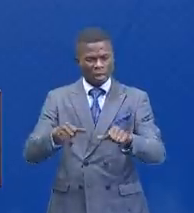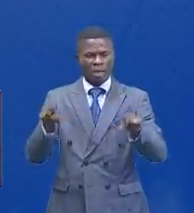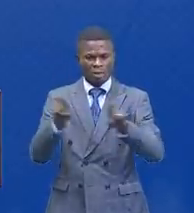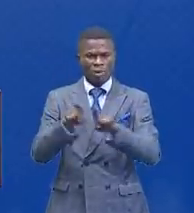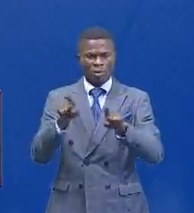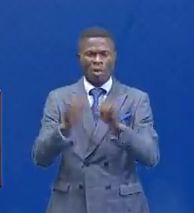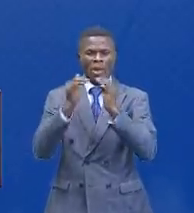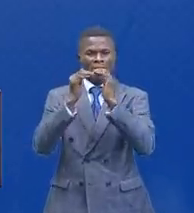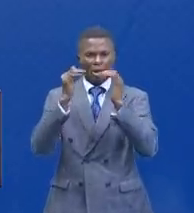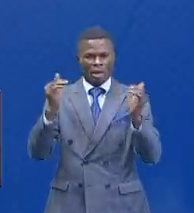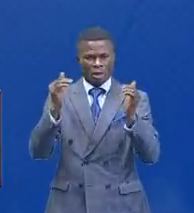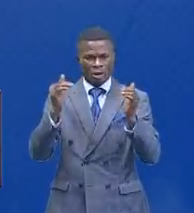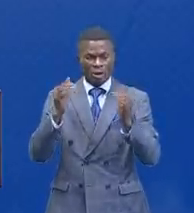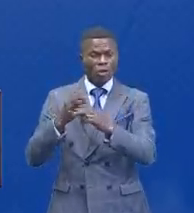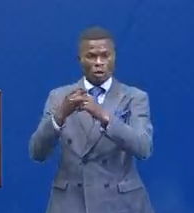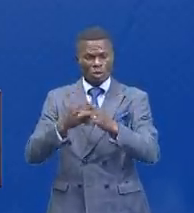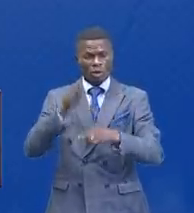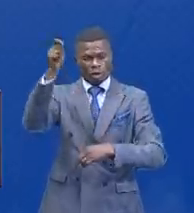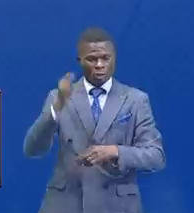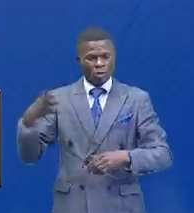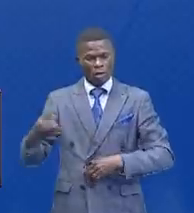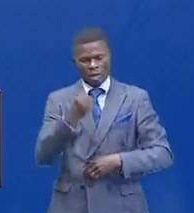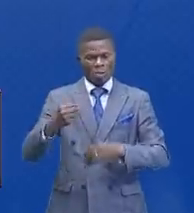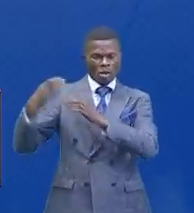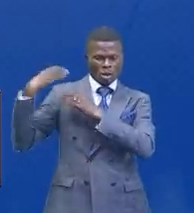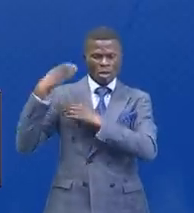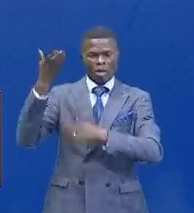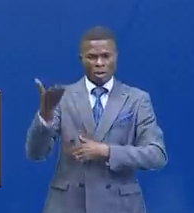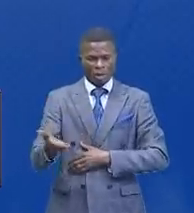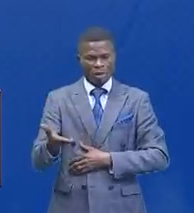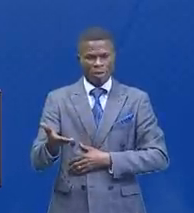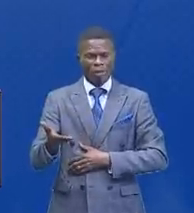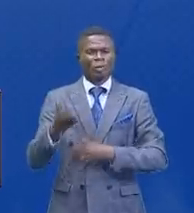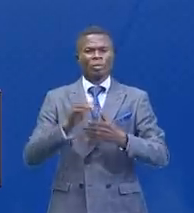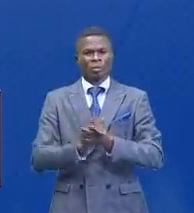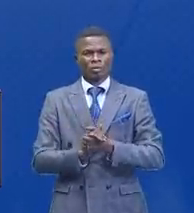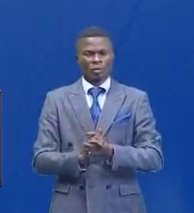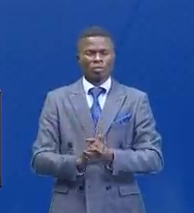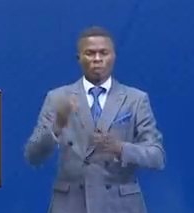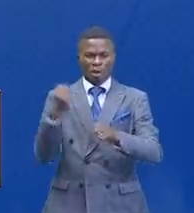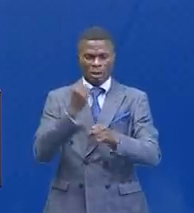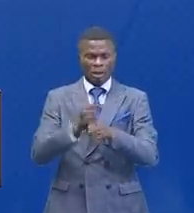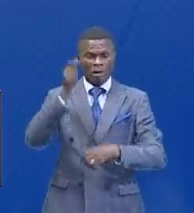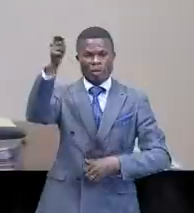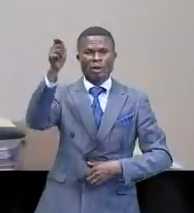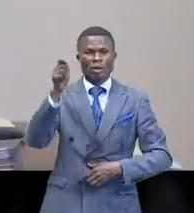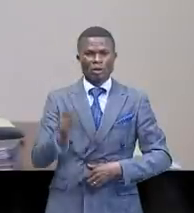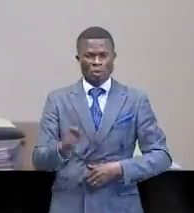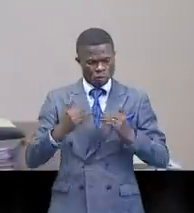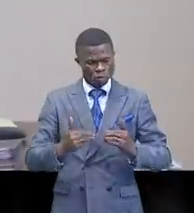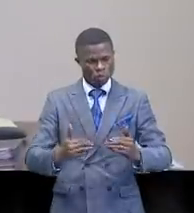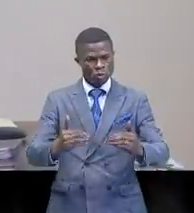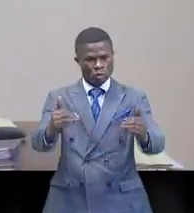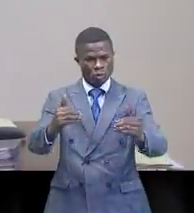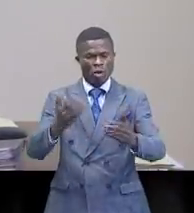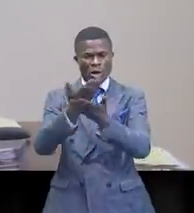relativement calme et sous contrôle des forces armées de la République démocratique du Congo. Les opérations militaires se poursuivent